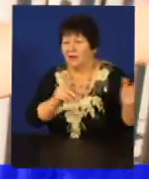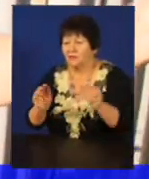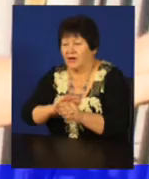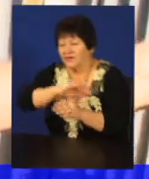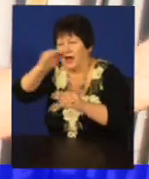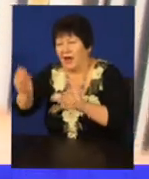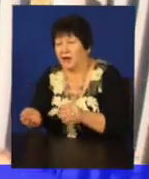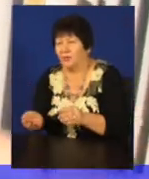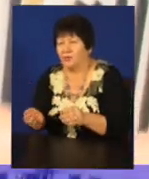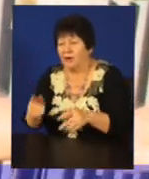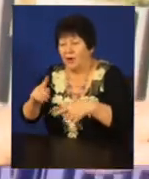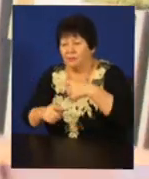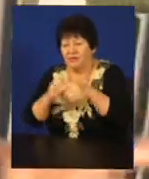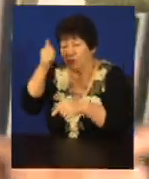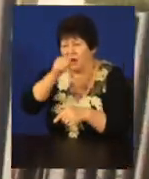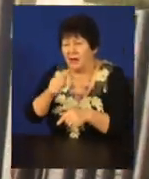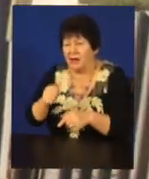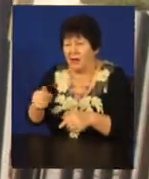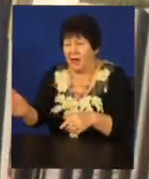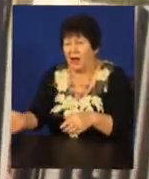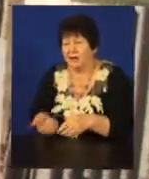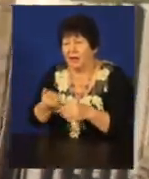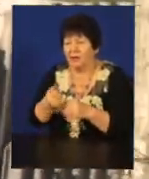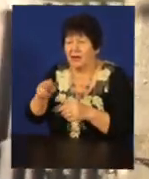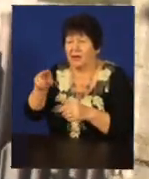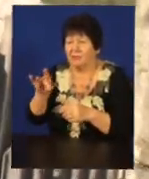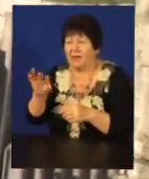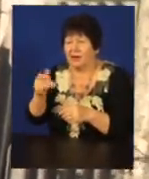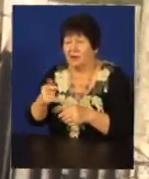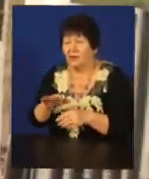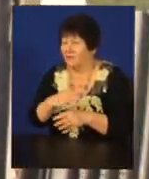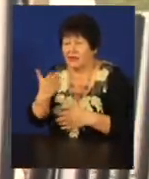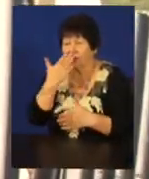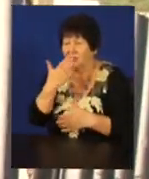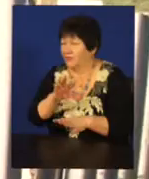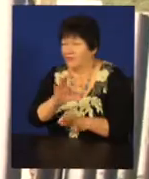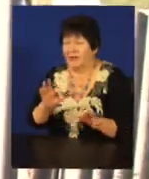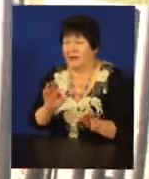acoper. Peste un an îl iau pe rignoi, fără miros, fără nimic.